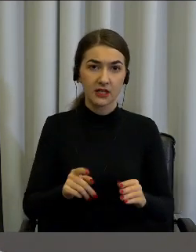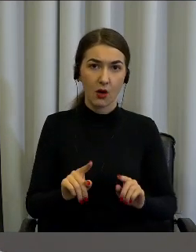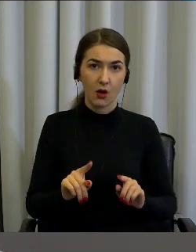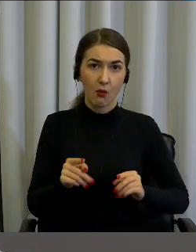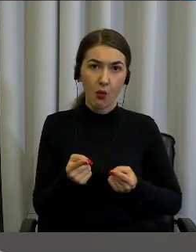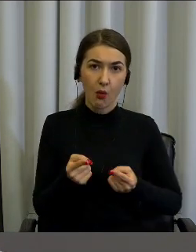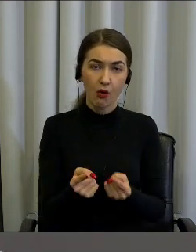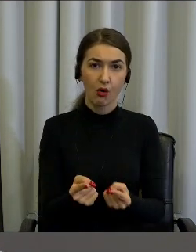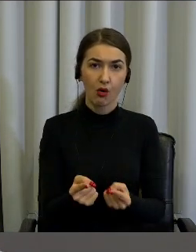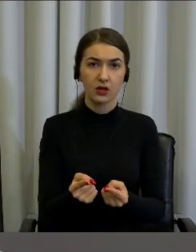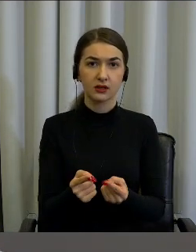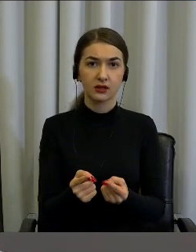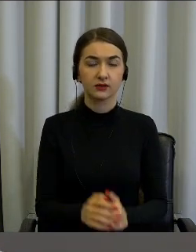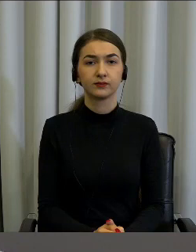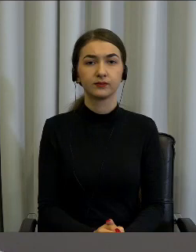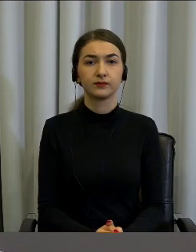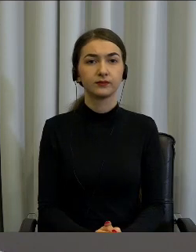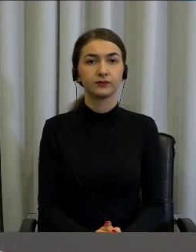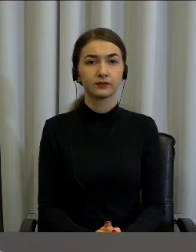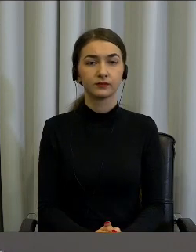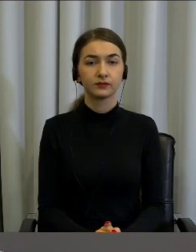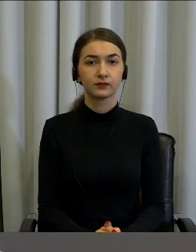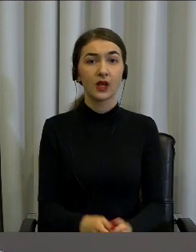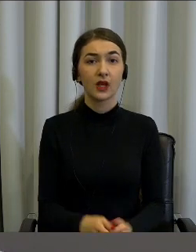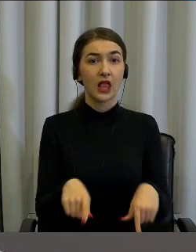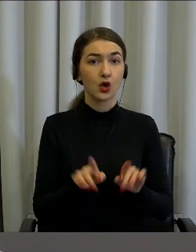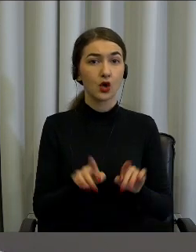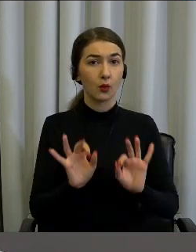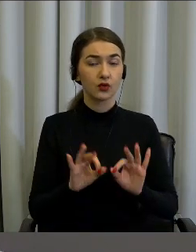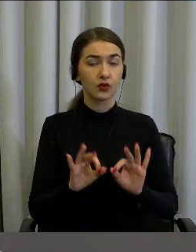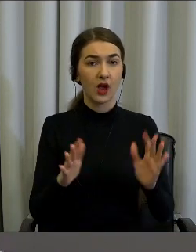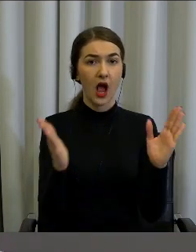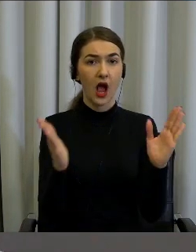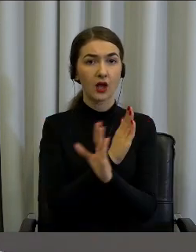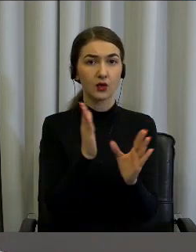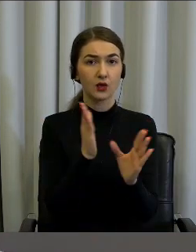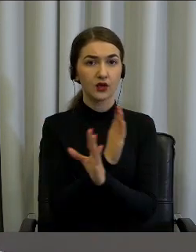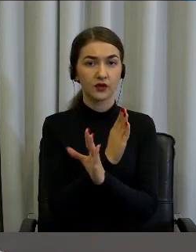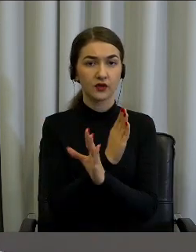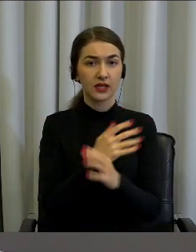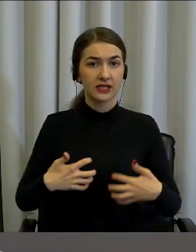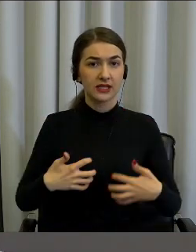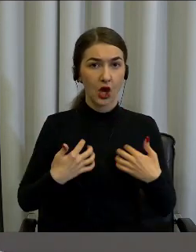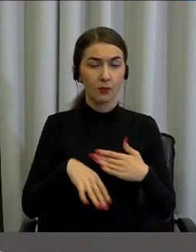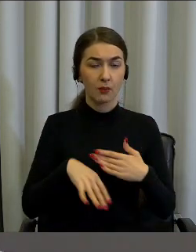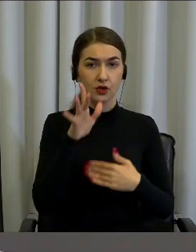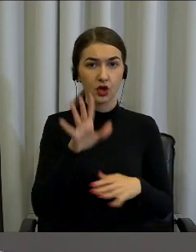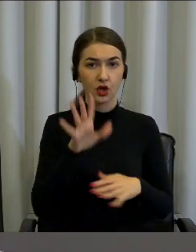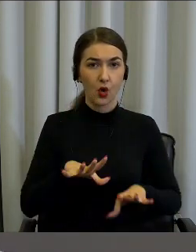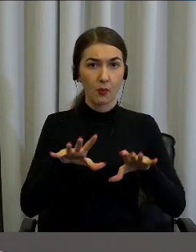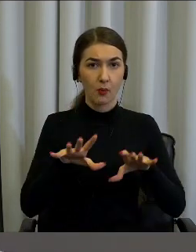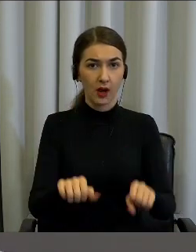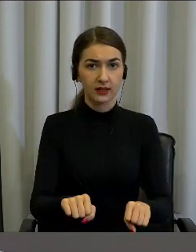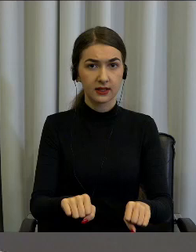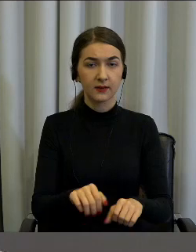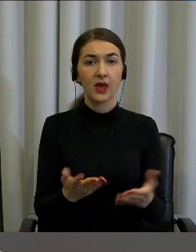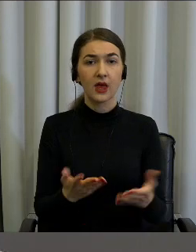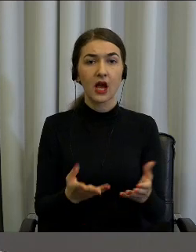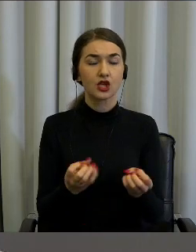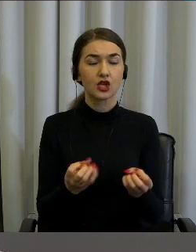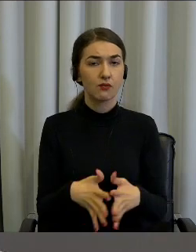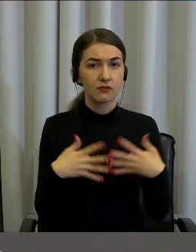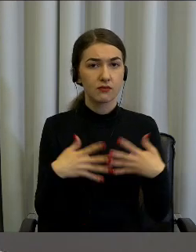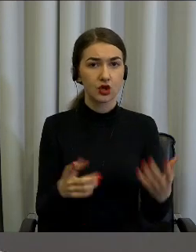окупаційної влади також вони описували атмосферу всепроникного страху Під час окупації Яка ще більше